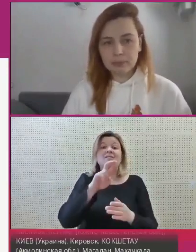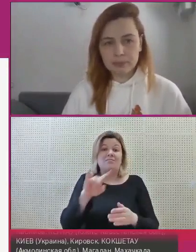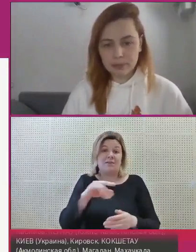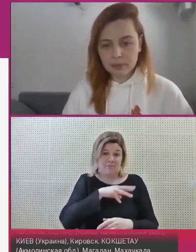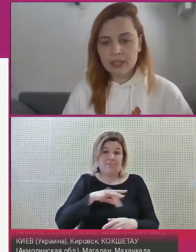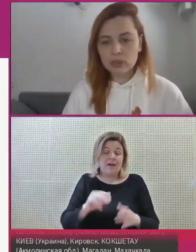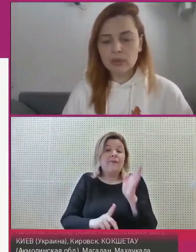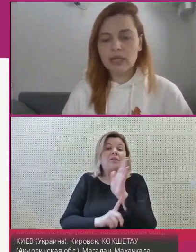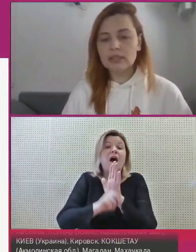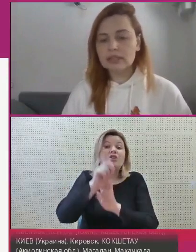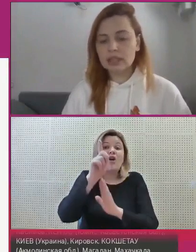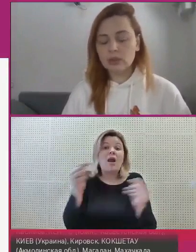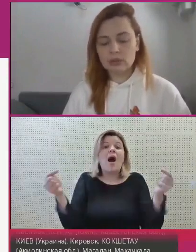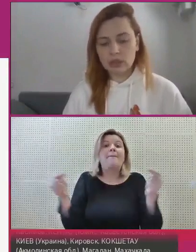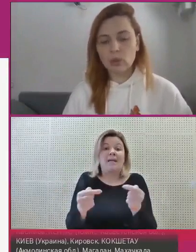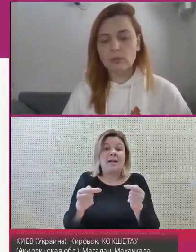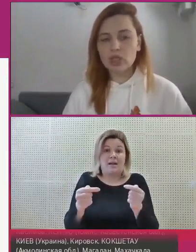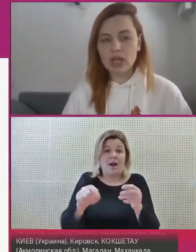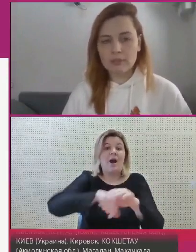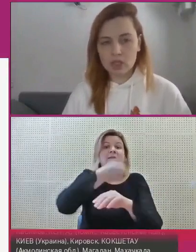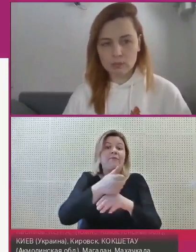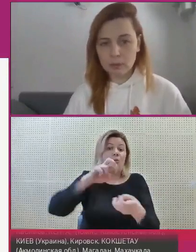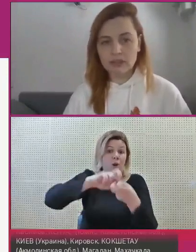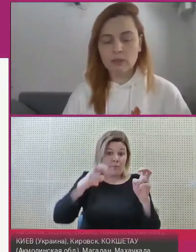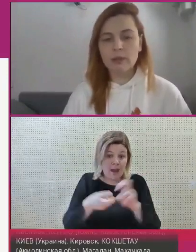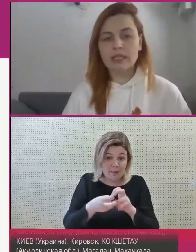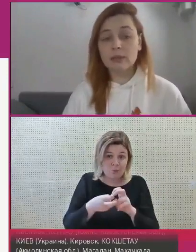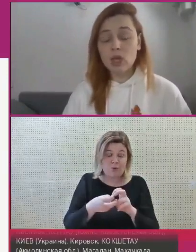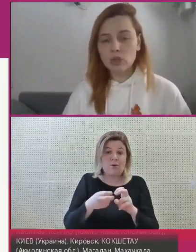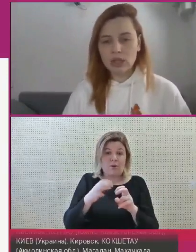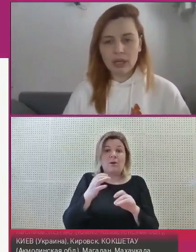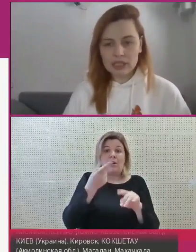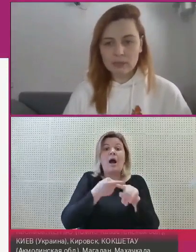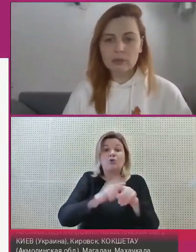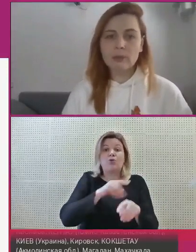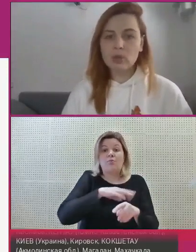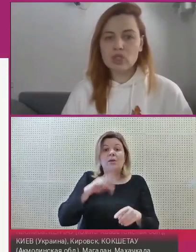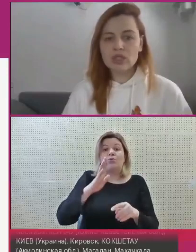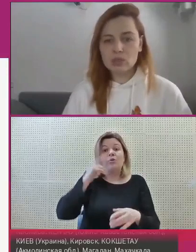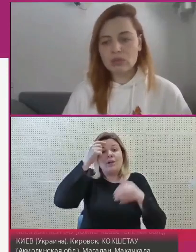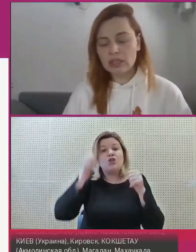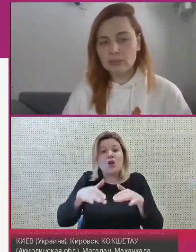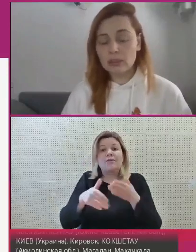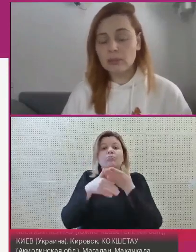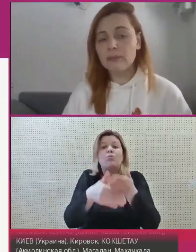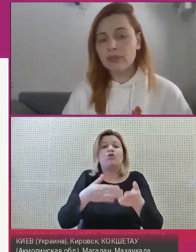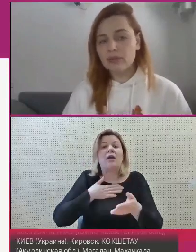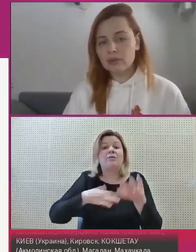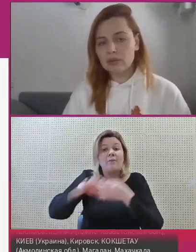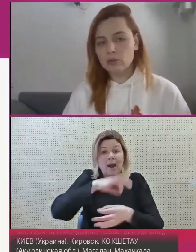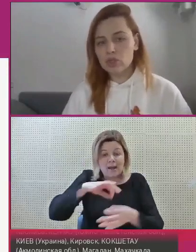определили проблематику, да, которую мы решаем нашим спортивным проектом, то нам гораздо было бы проще, и результаты были